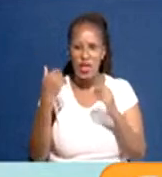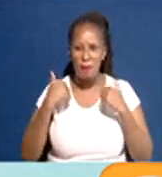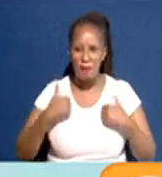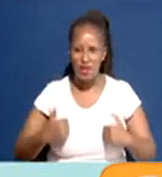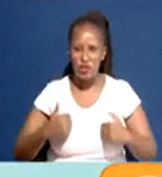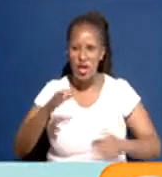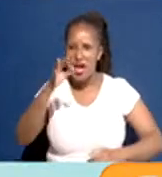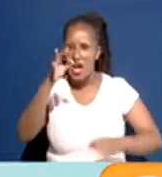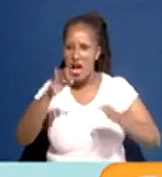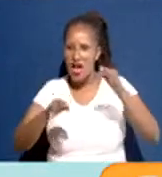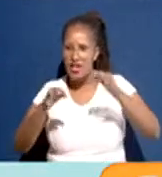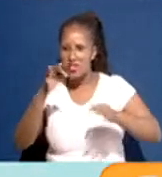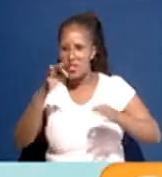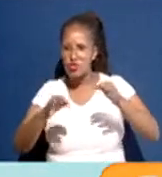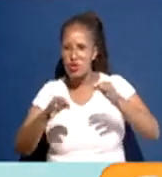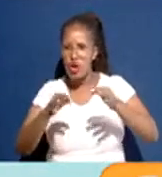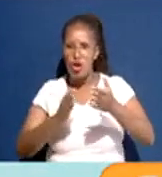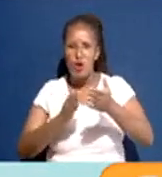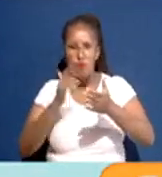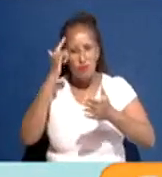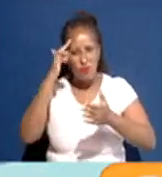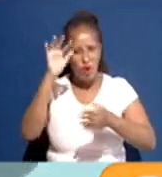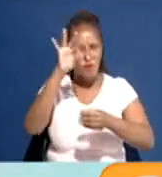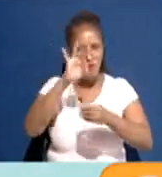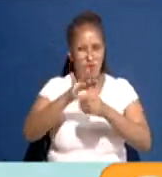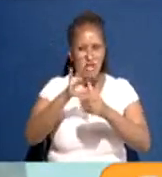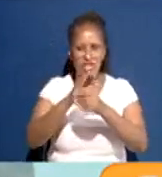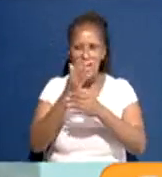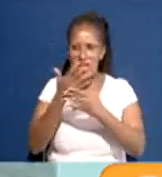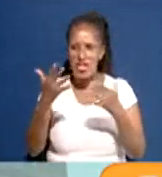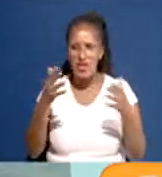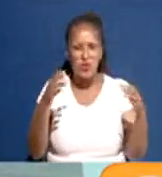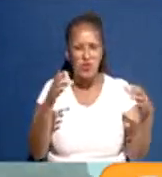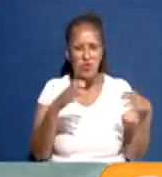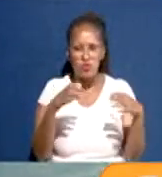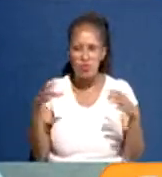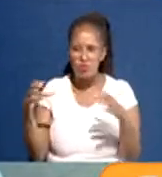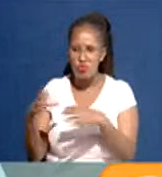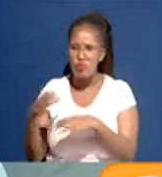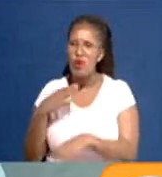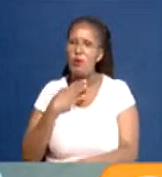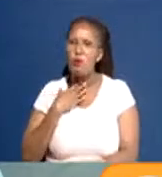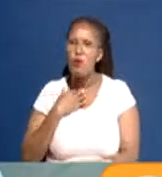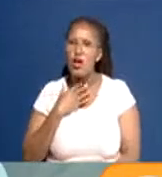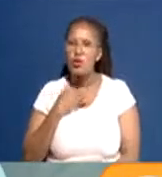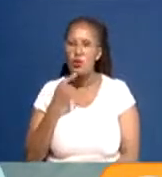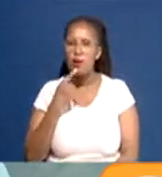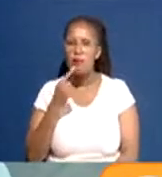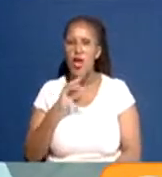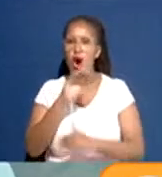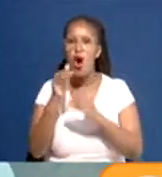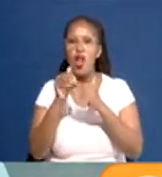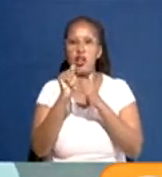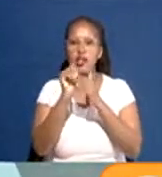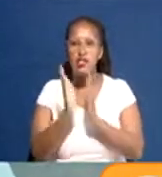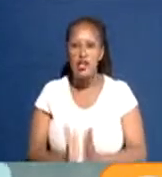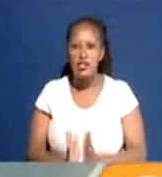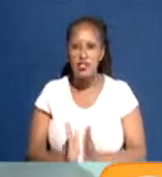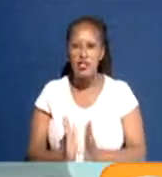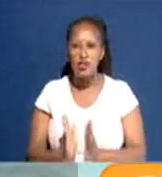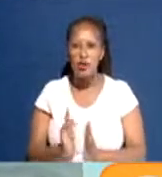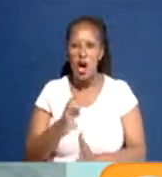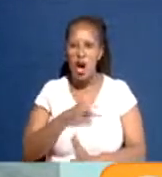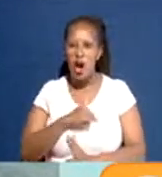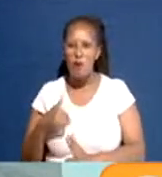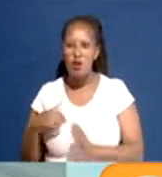judged for voting whichever way they voted. Nataka niwaambie viongozi walio hapa wa movement